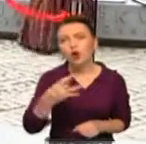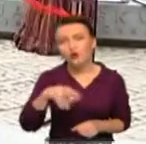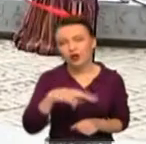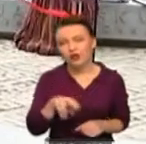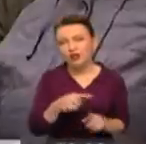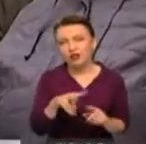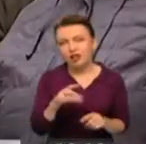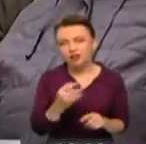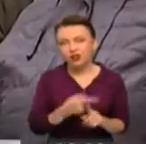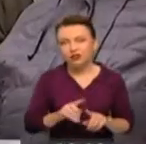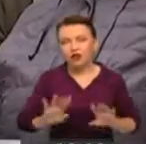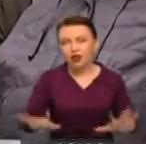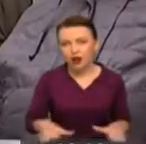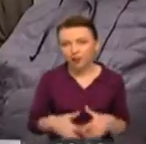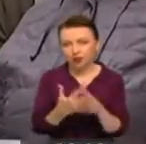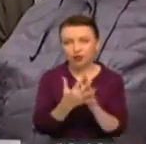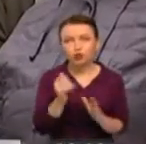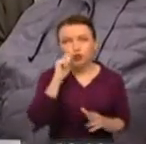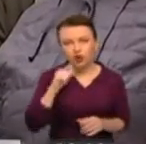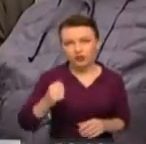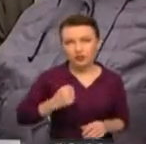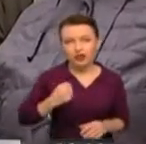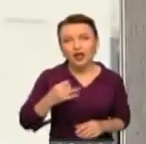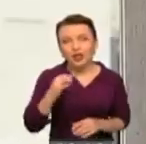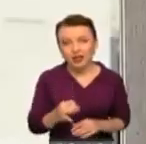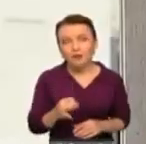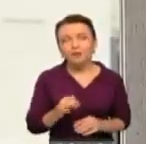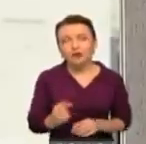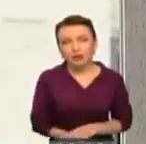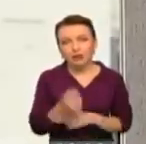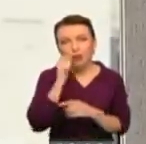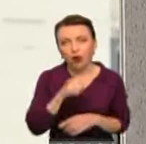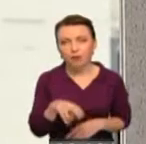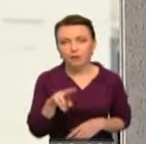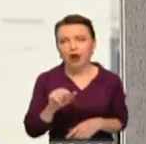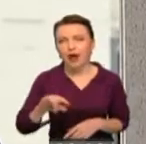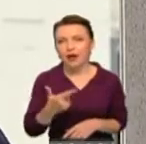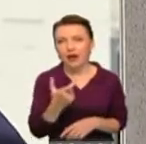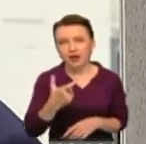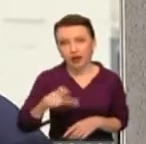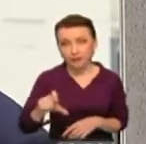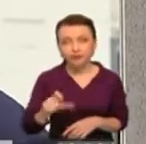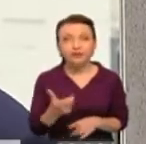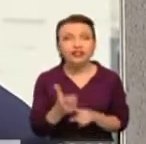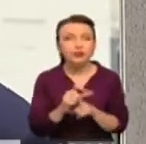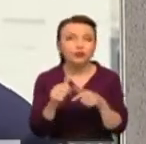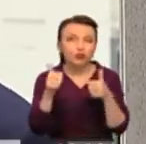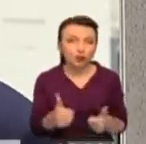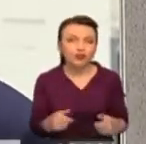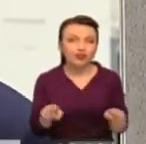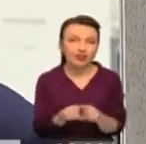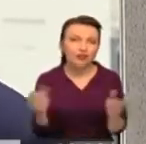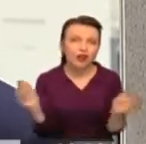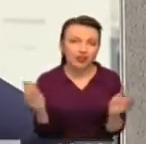реабілітації українських бійців, а також за підтримку України в ПАРЄ. Дуже добре, що такий маленький